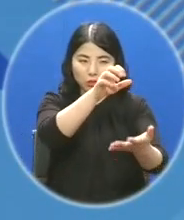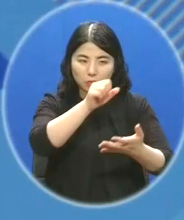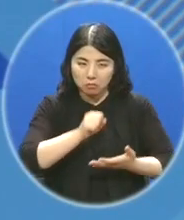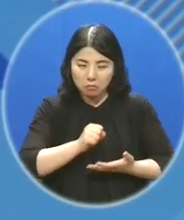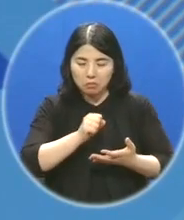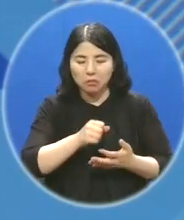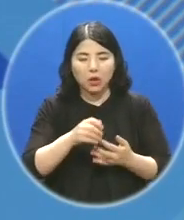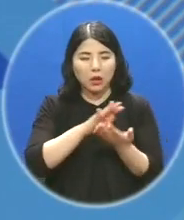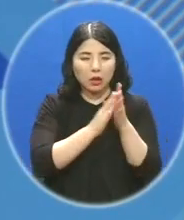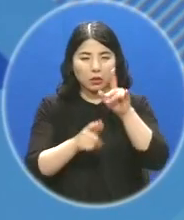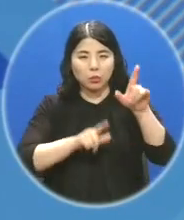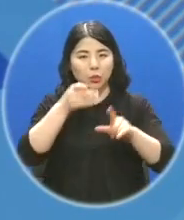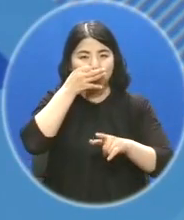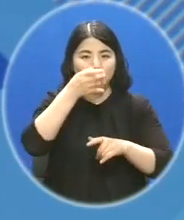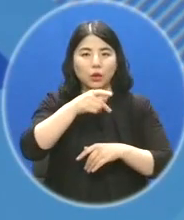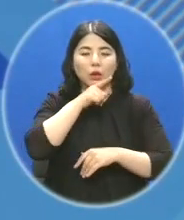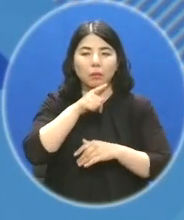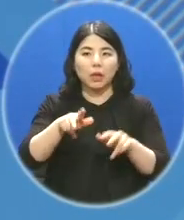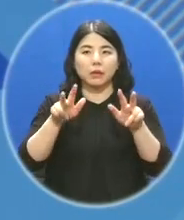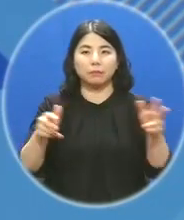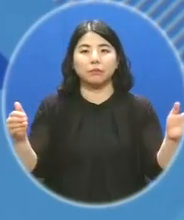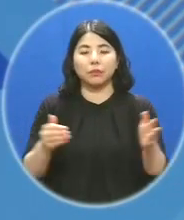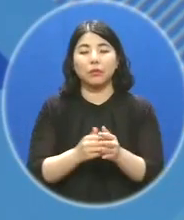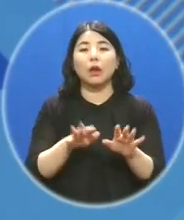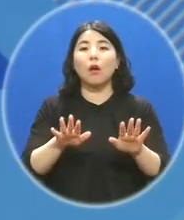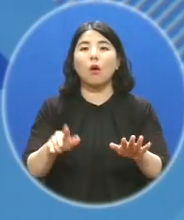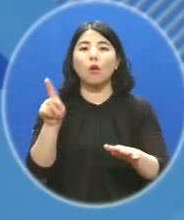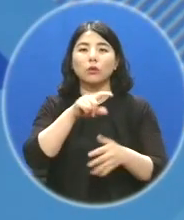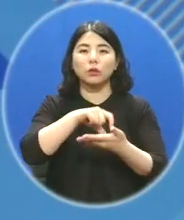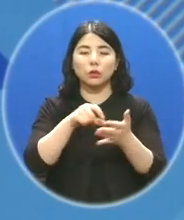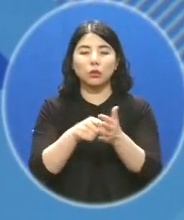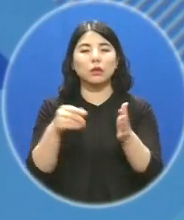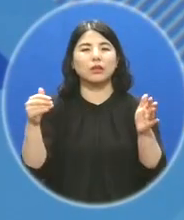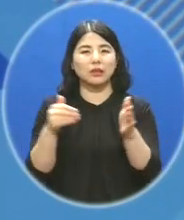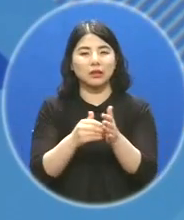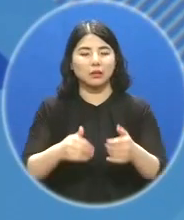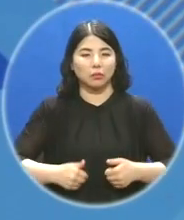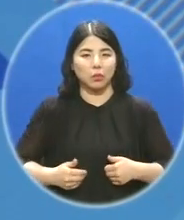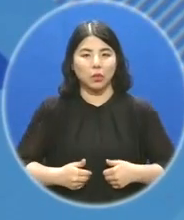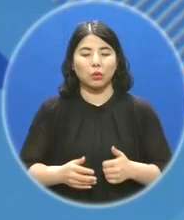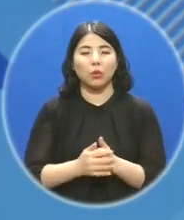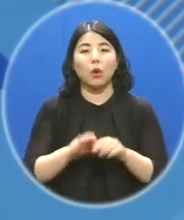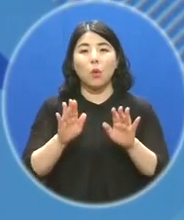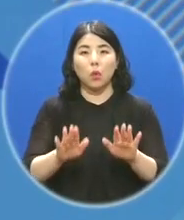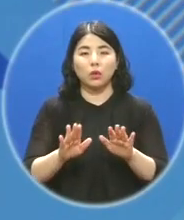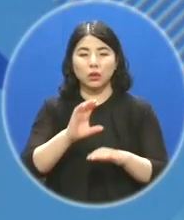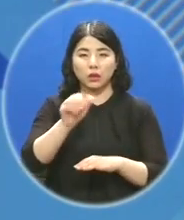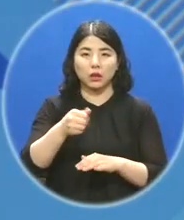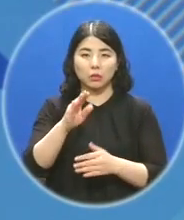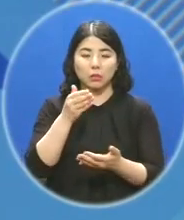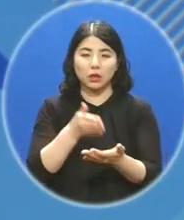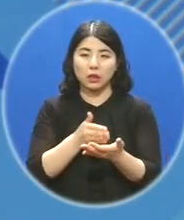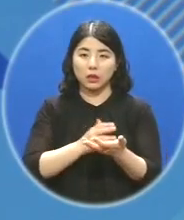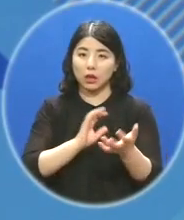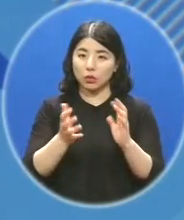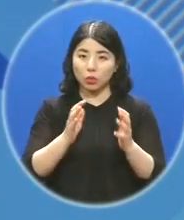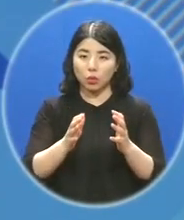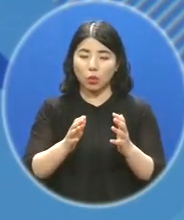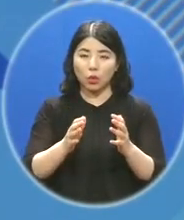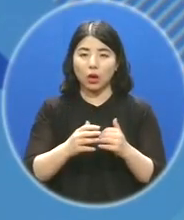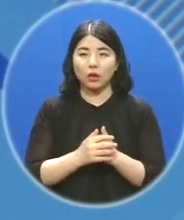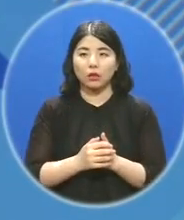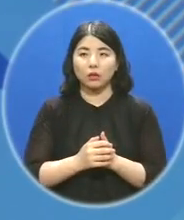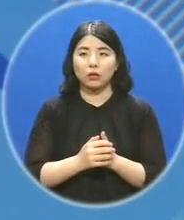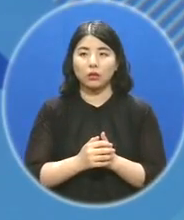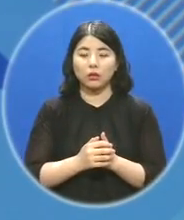의회를 보여드리겠다. 이제 이런 말씀을 지금 하셨습니다. 이제 어느 정도 마무리를 좀 지어야 할 것 같은데요. 오늘 CJB 시사 토론은 교양